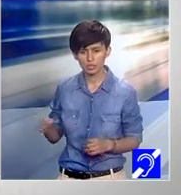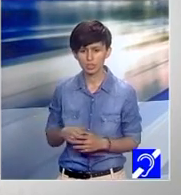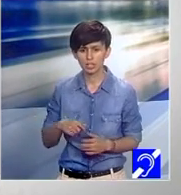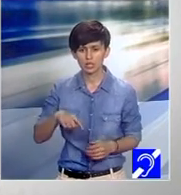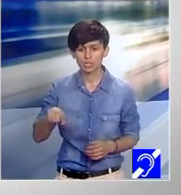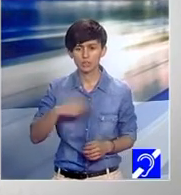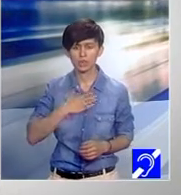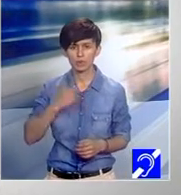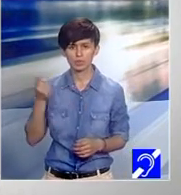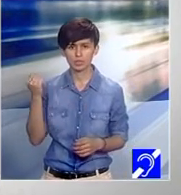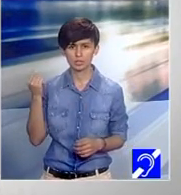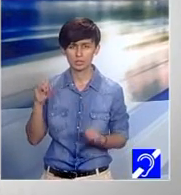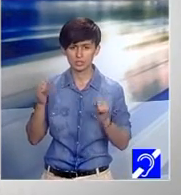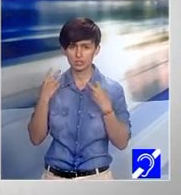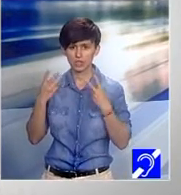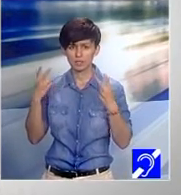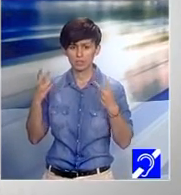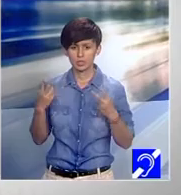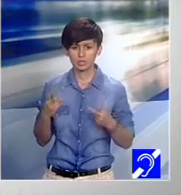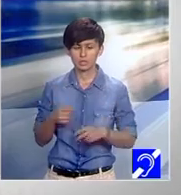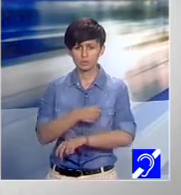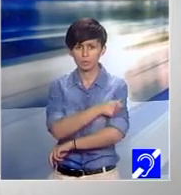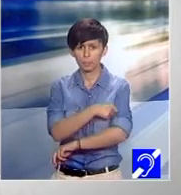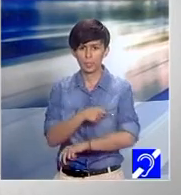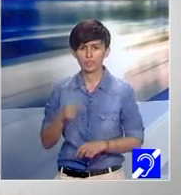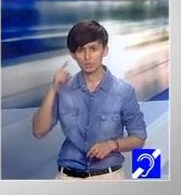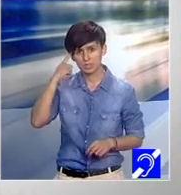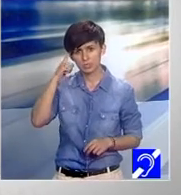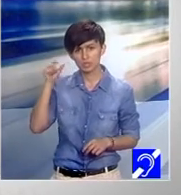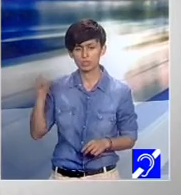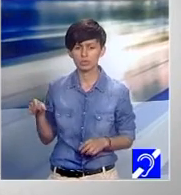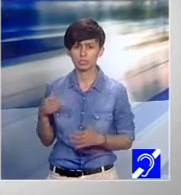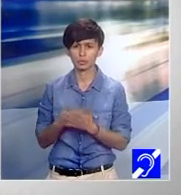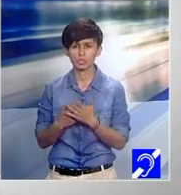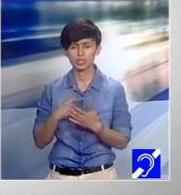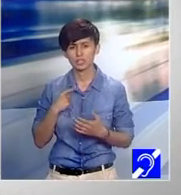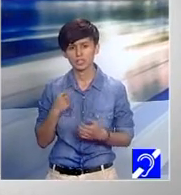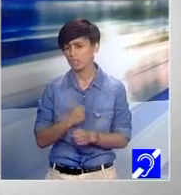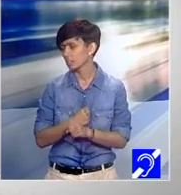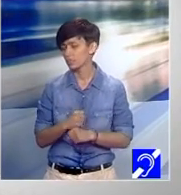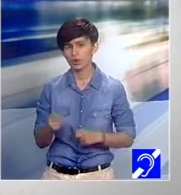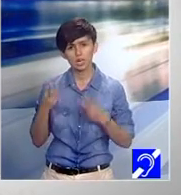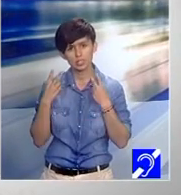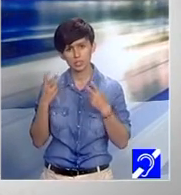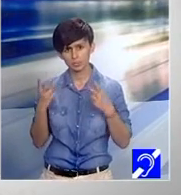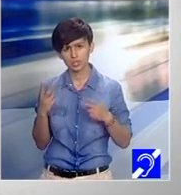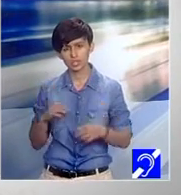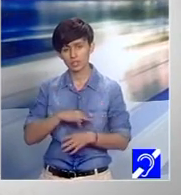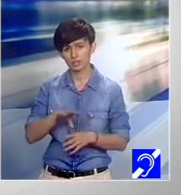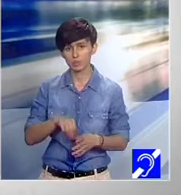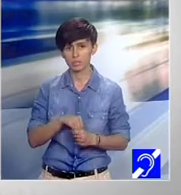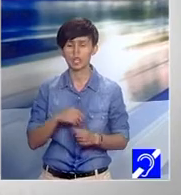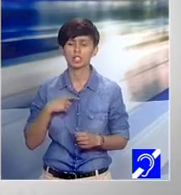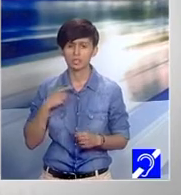în parteneriat acest eveniment cu colegiul psihologilor, pentru că este extrem de important ca părintele să fie susținut.